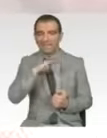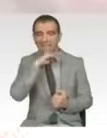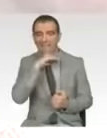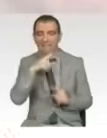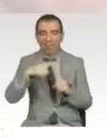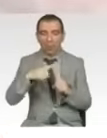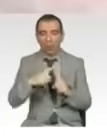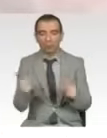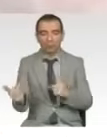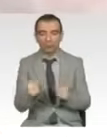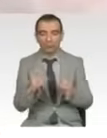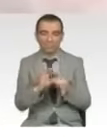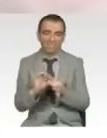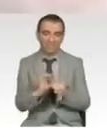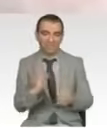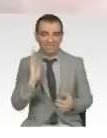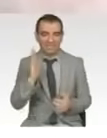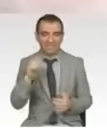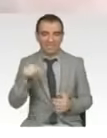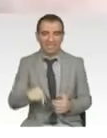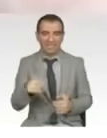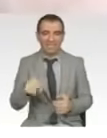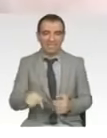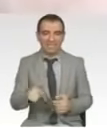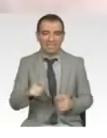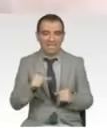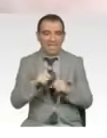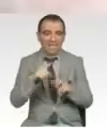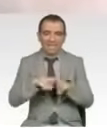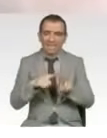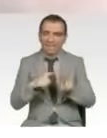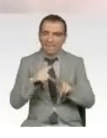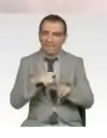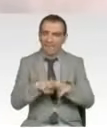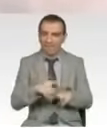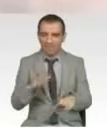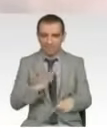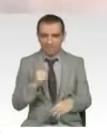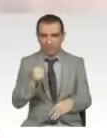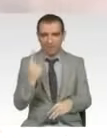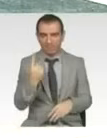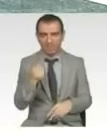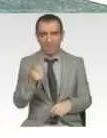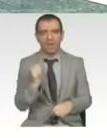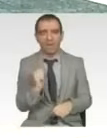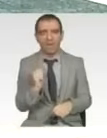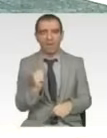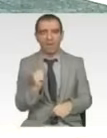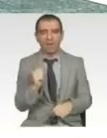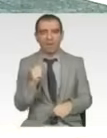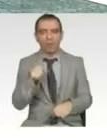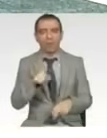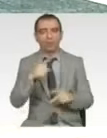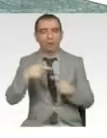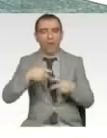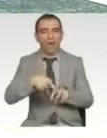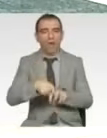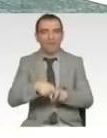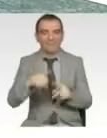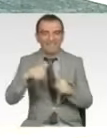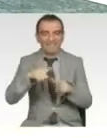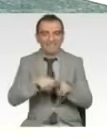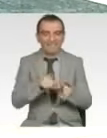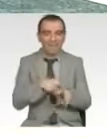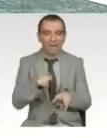torun ilişkisine gittik. Biz burada deve karakterimiz var. Onunla tayımızı böyle